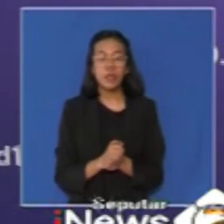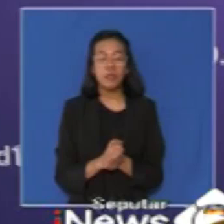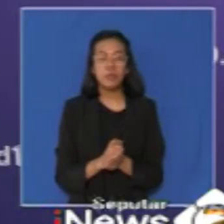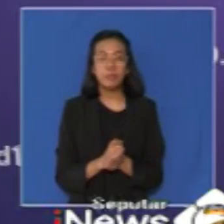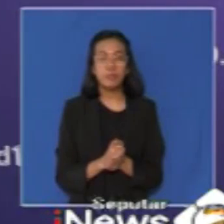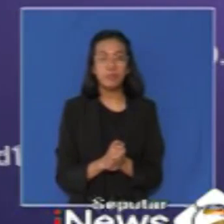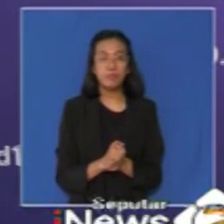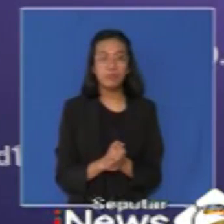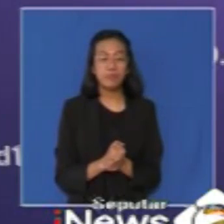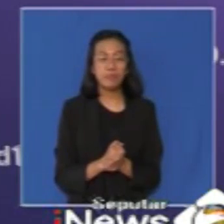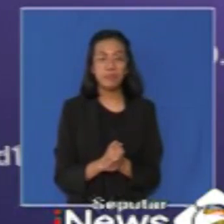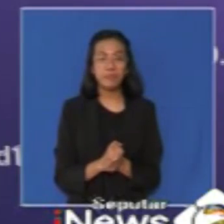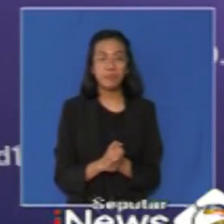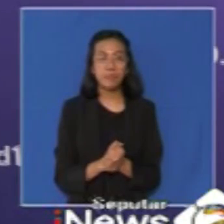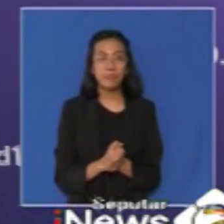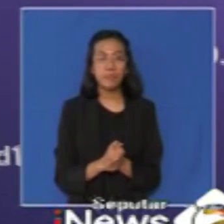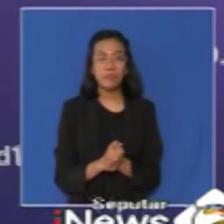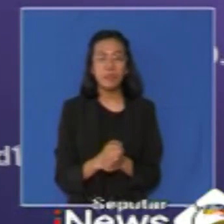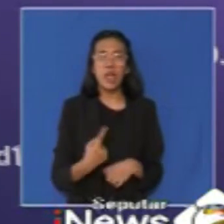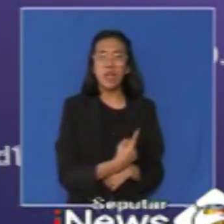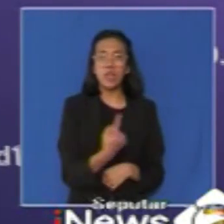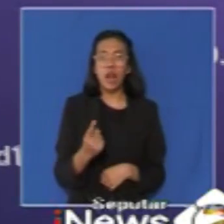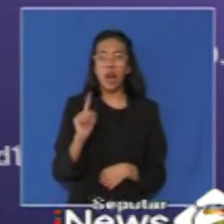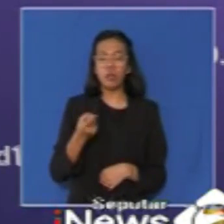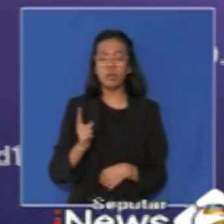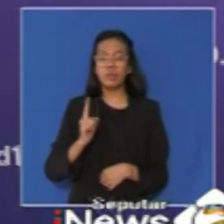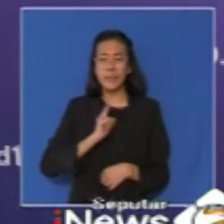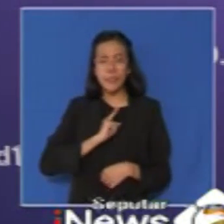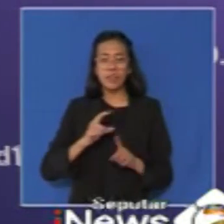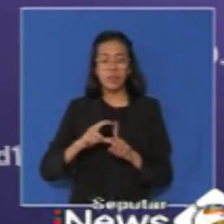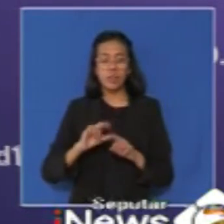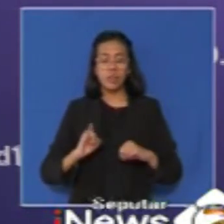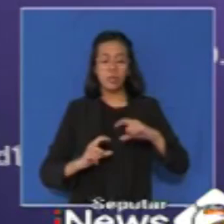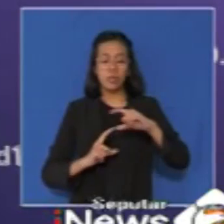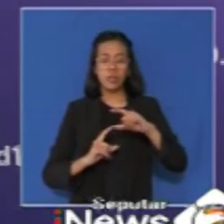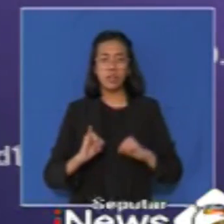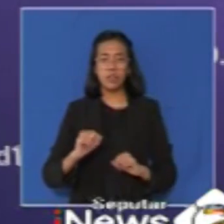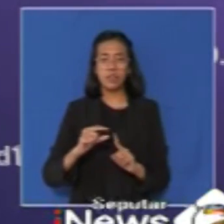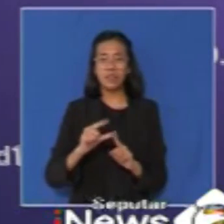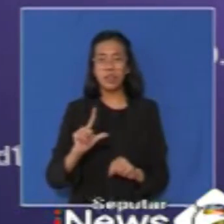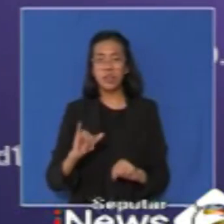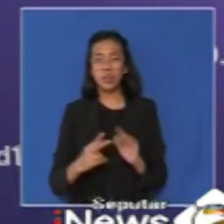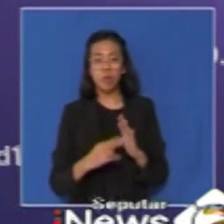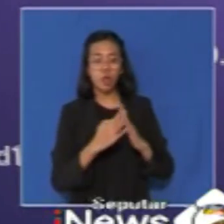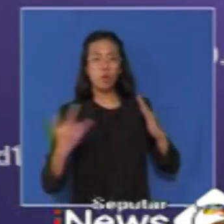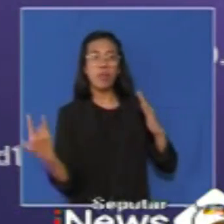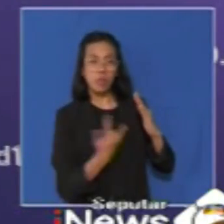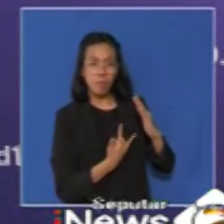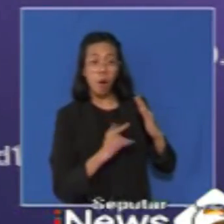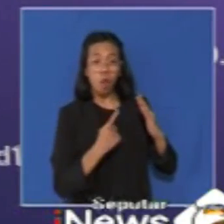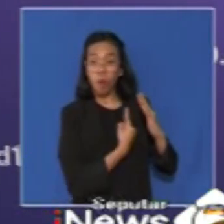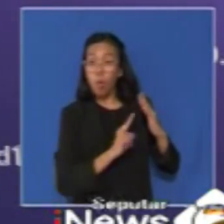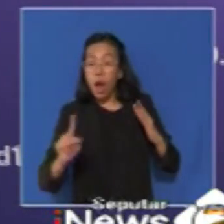kita di dalam disiplin untuk tetap di rumah disiplin untuk menggunakan